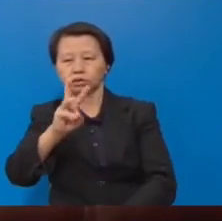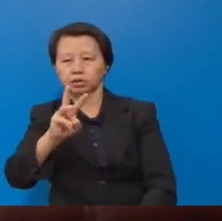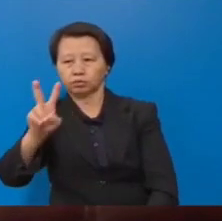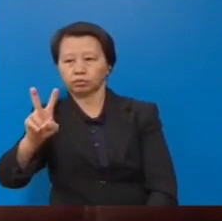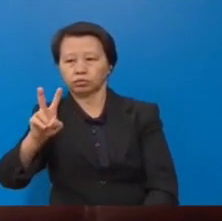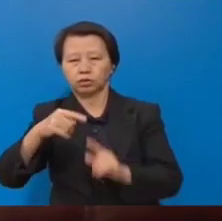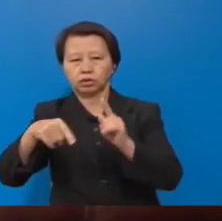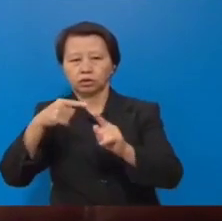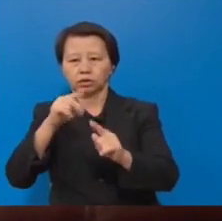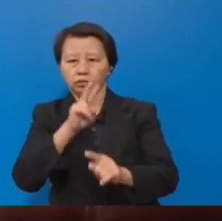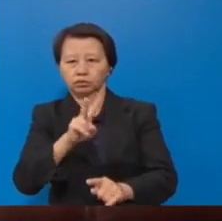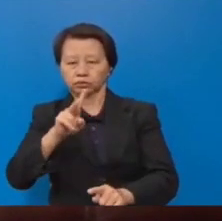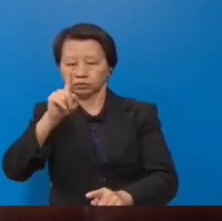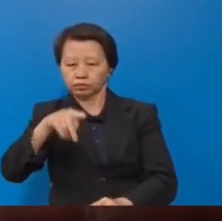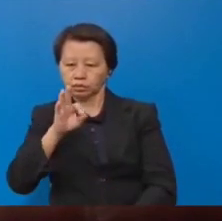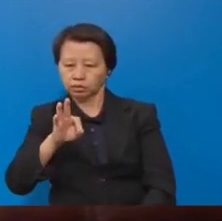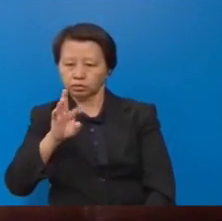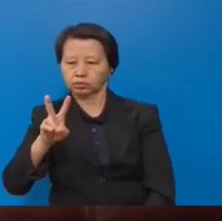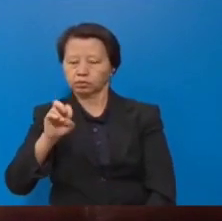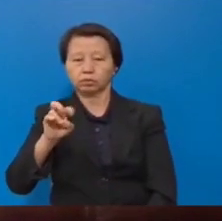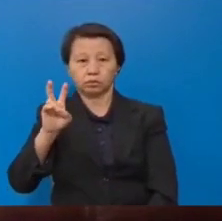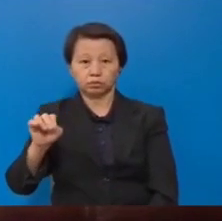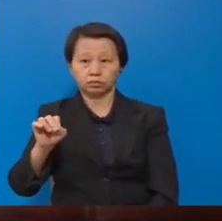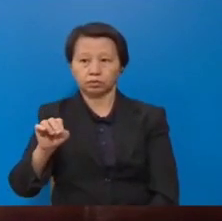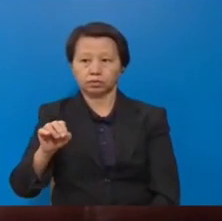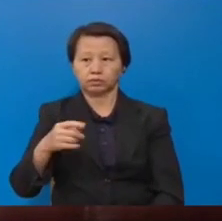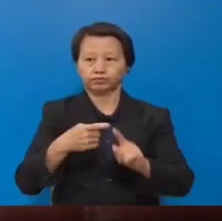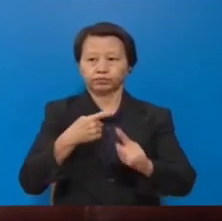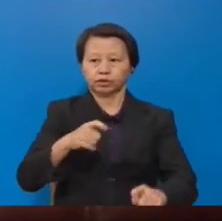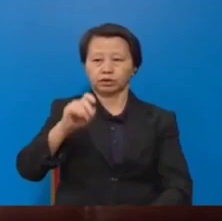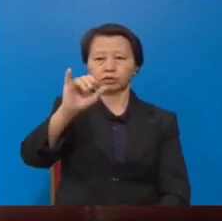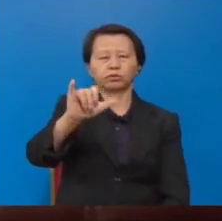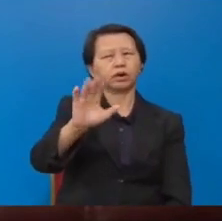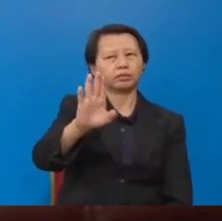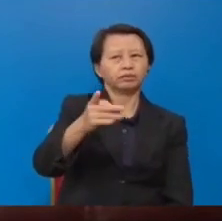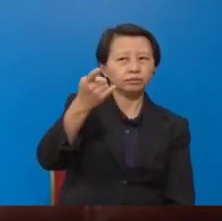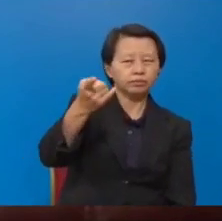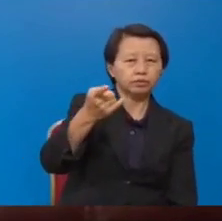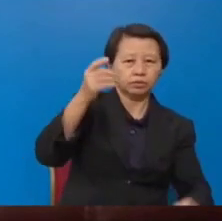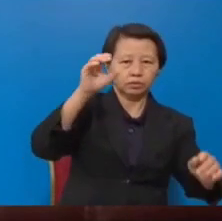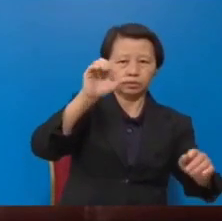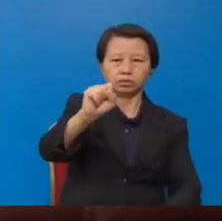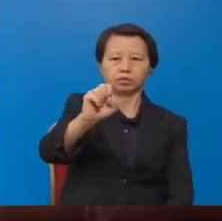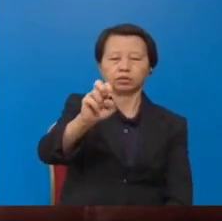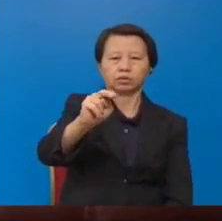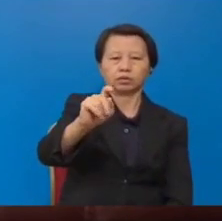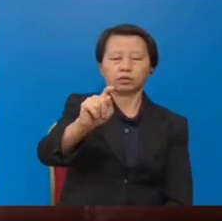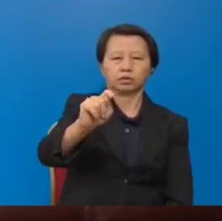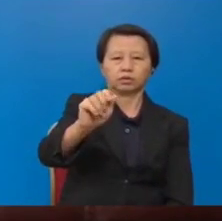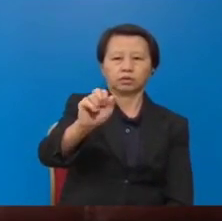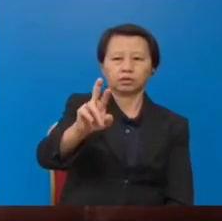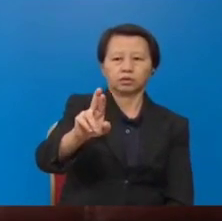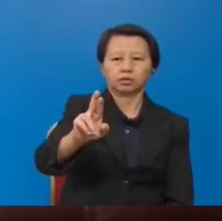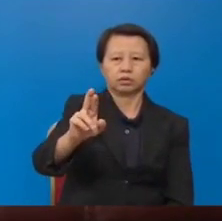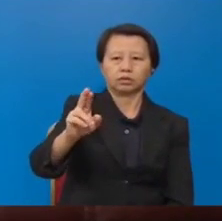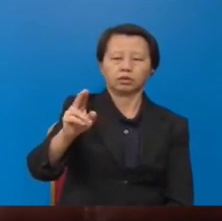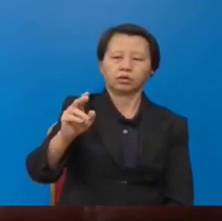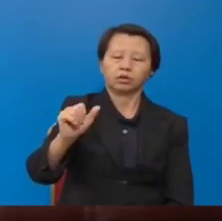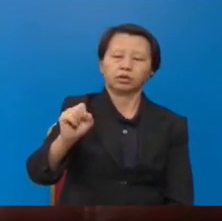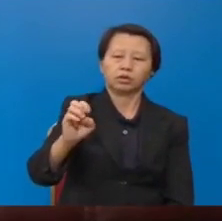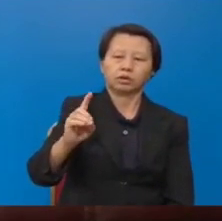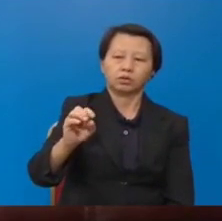22 Sep 20 20 daripada yang bernama sanitek esok sebatas anak